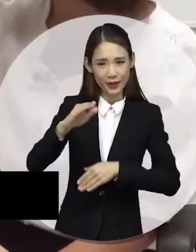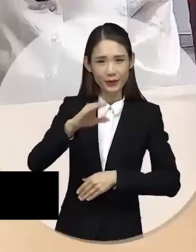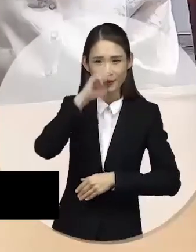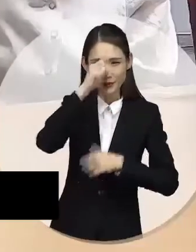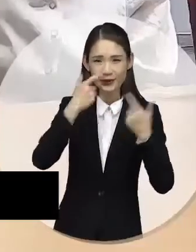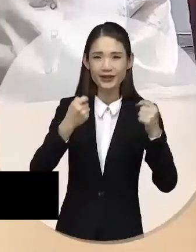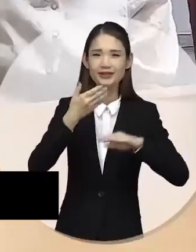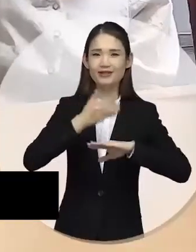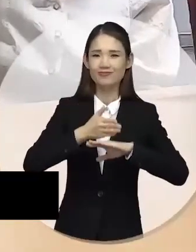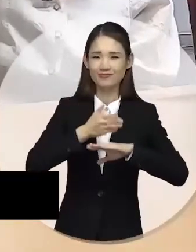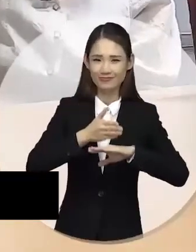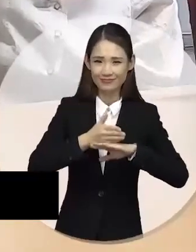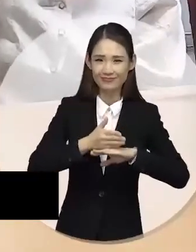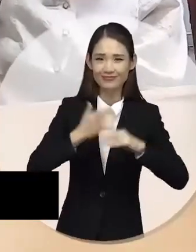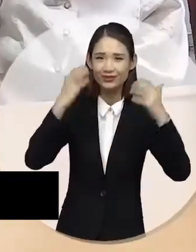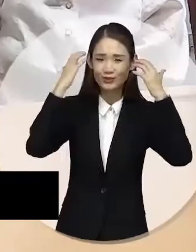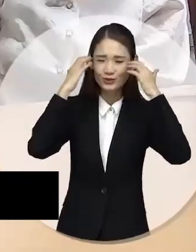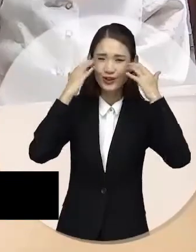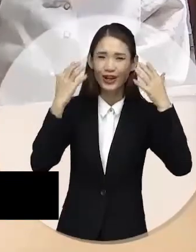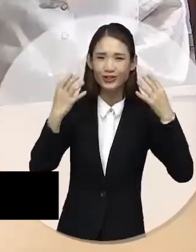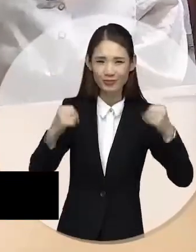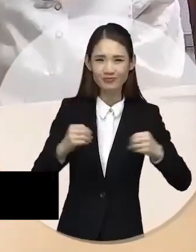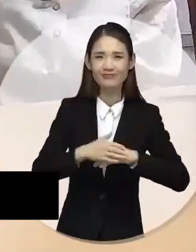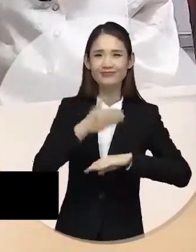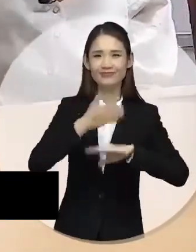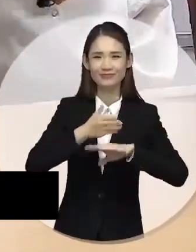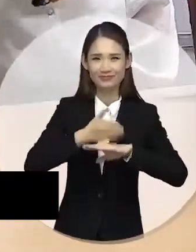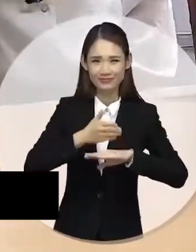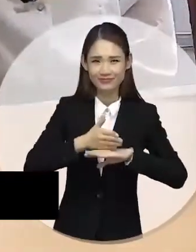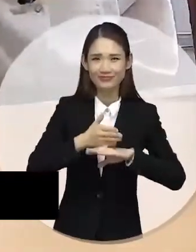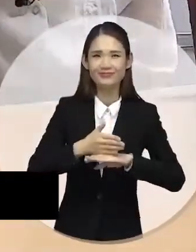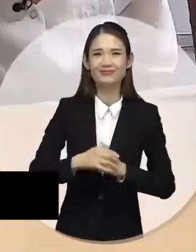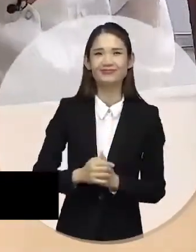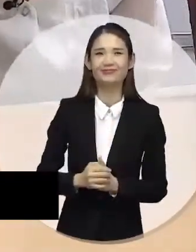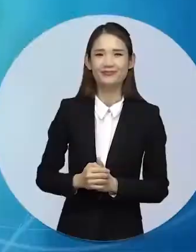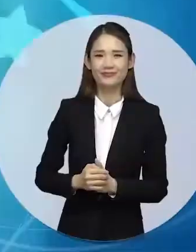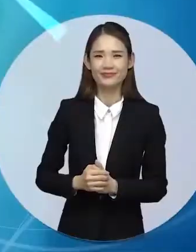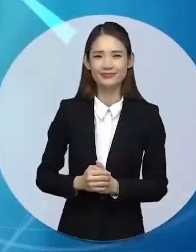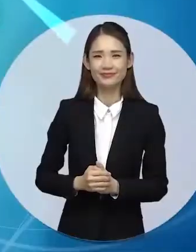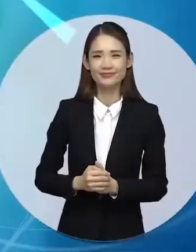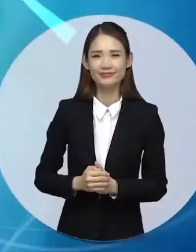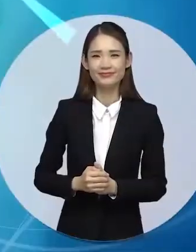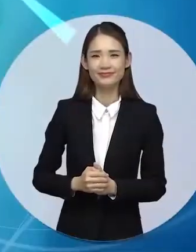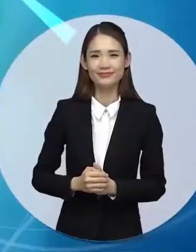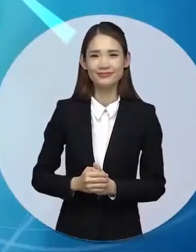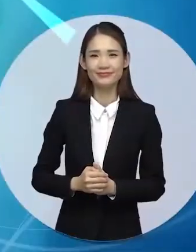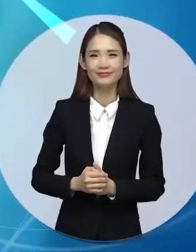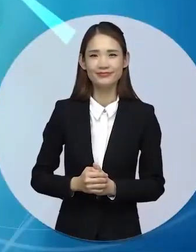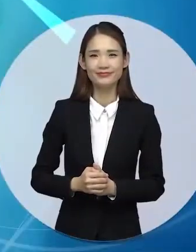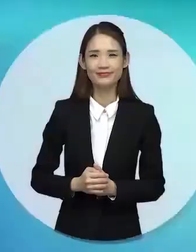좋을 것 같아요. 감사합니다. 네, 고생 많으셨어요. 네, 감사합니다.